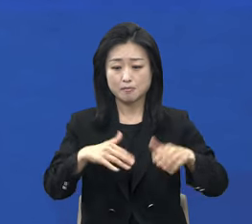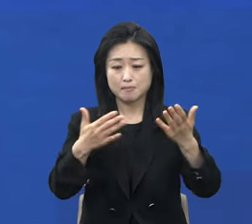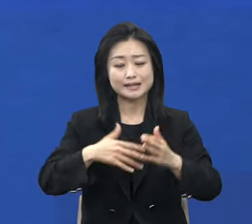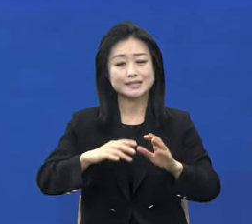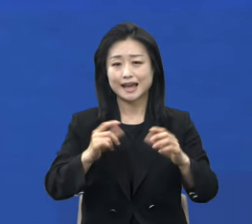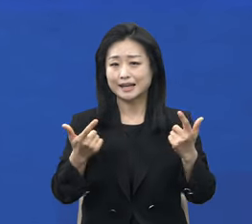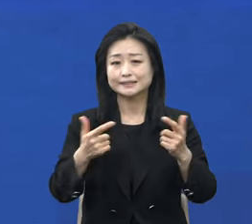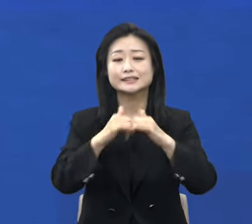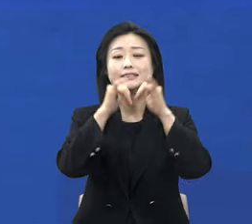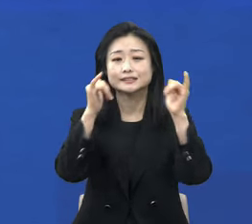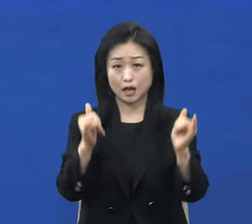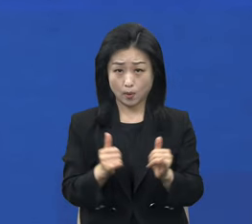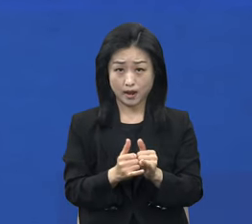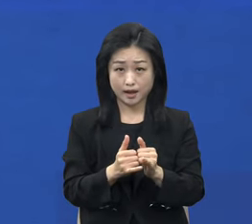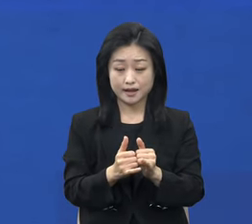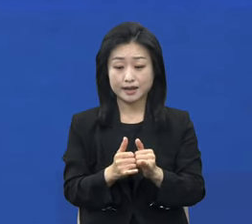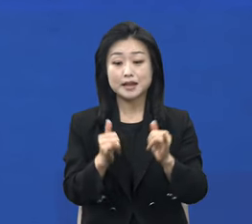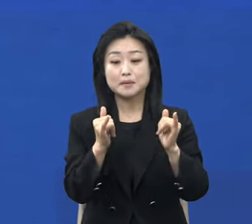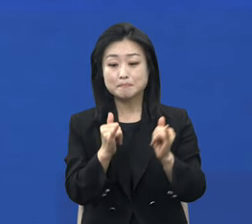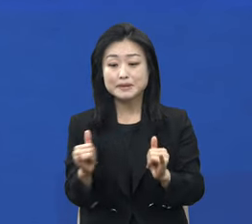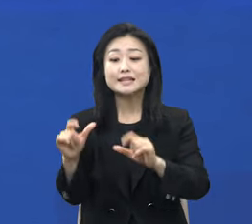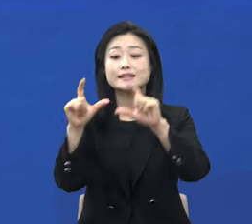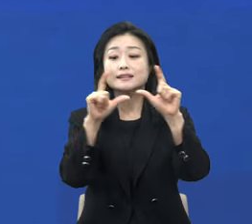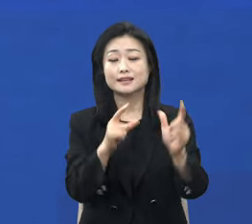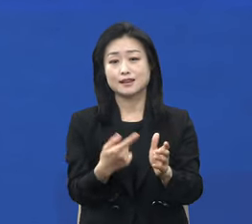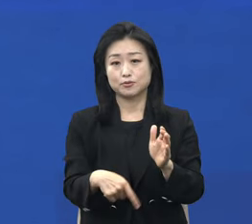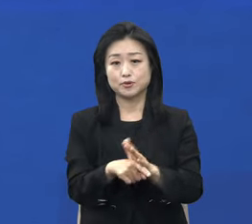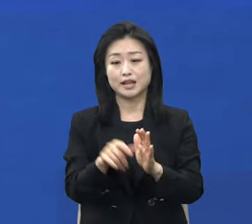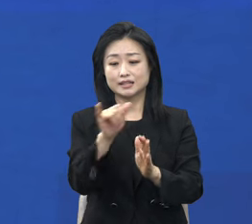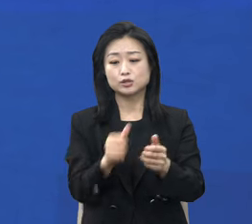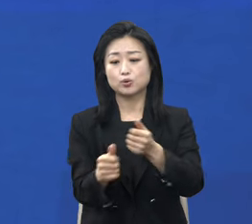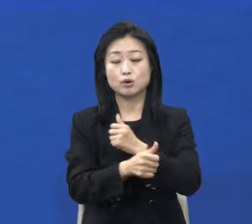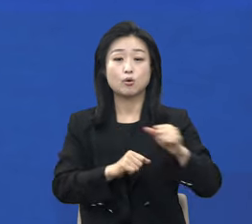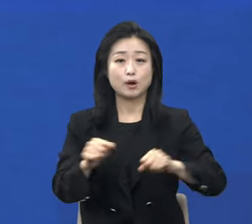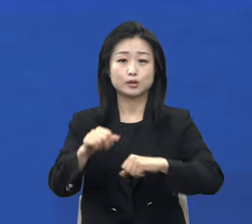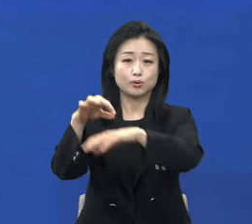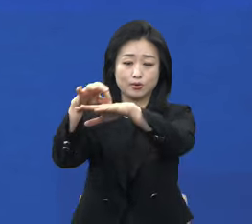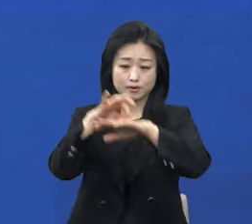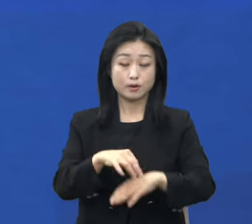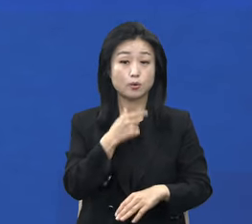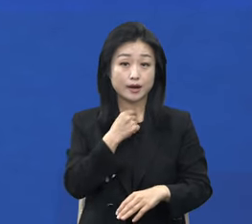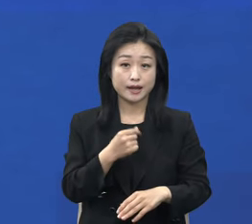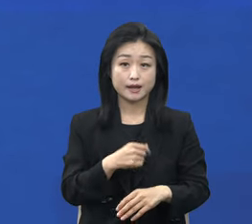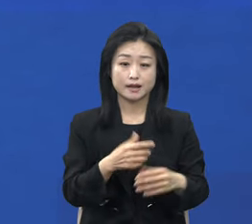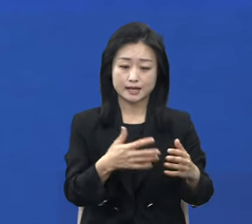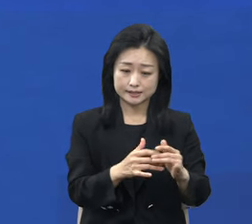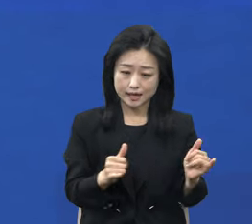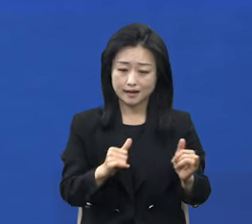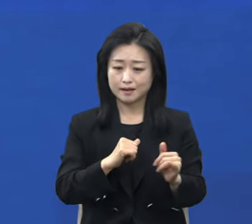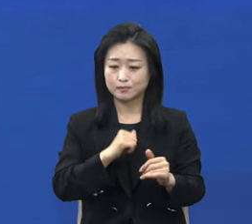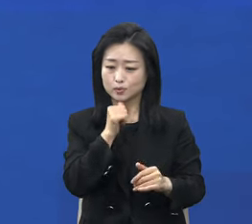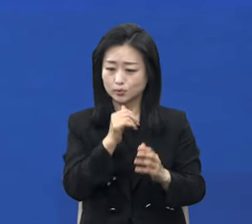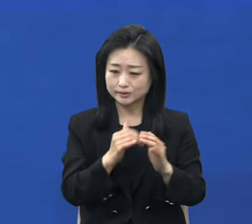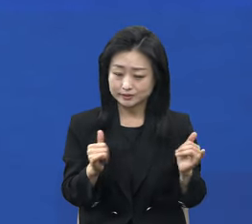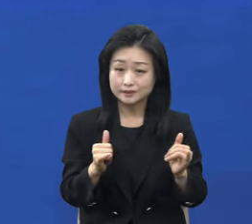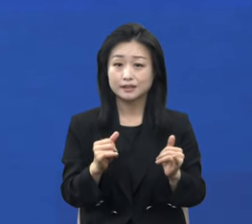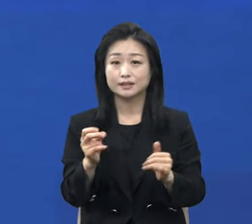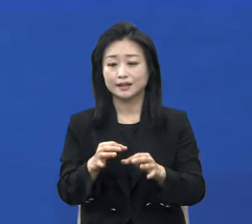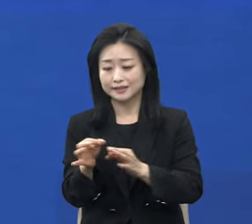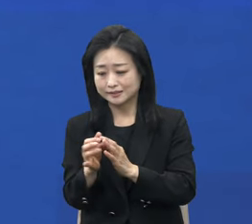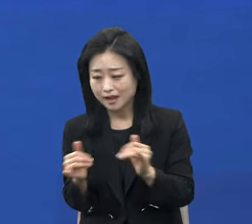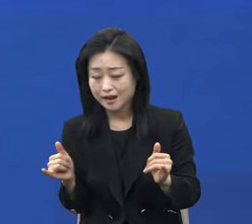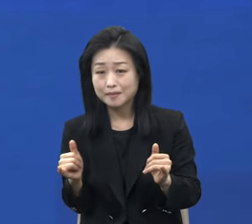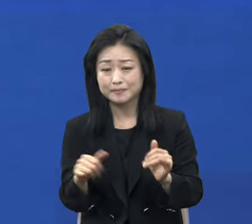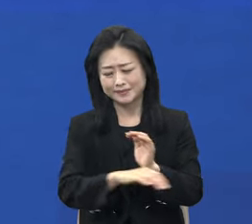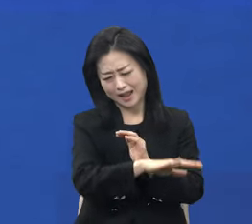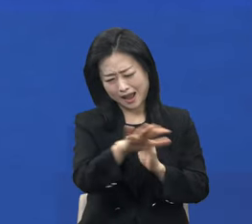만드는 민생을 위한 을지로의 여정을 이어가겠습니다. 취약계층, 노동자, 자영업자, 소상공인 등